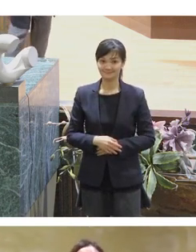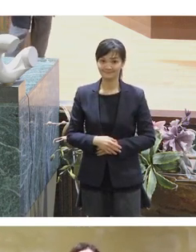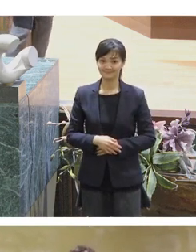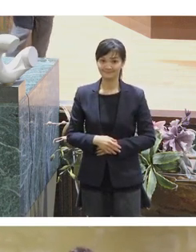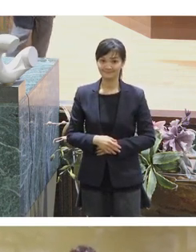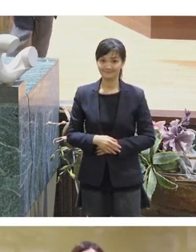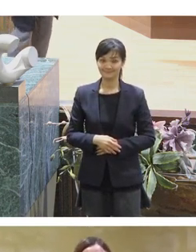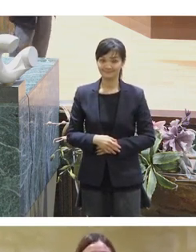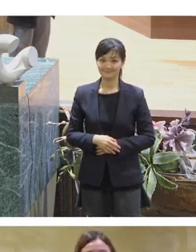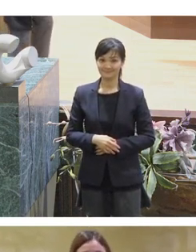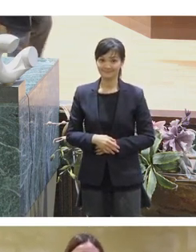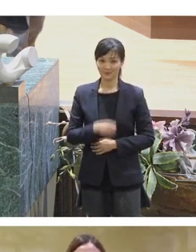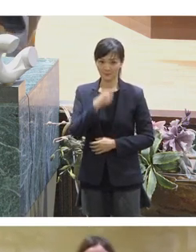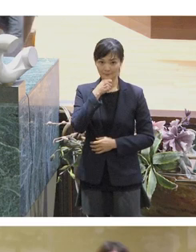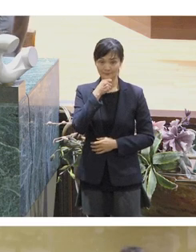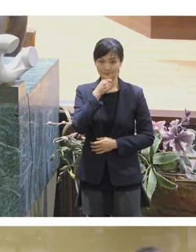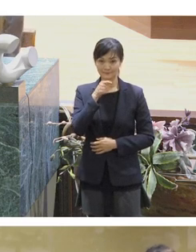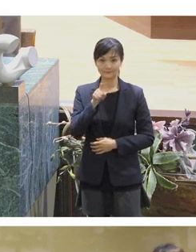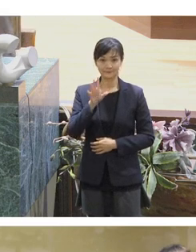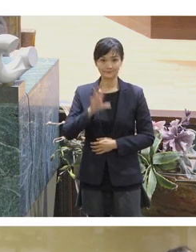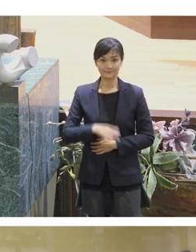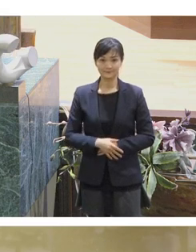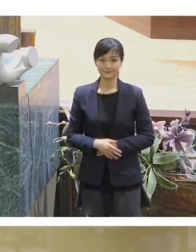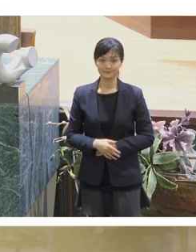你手上有麦克风。